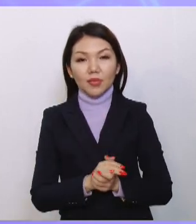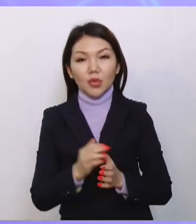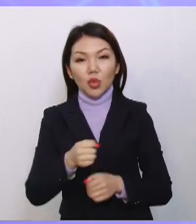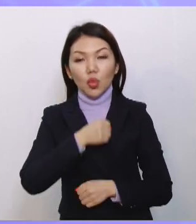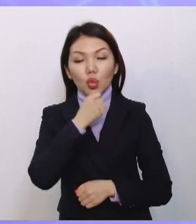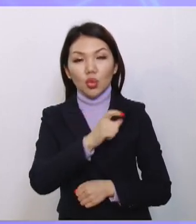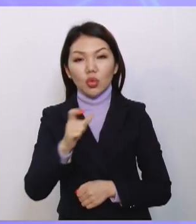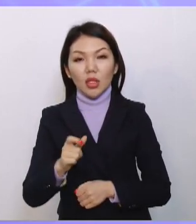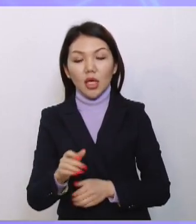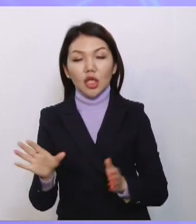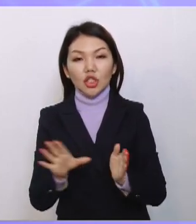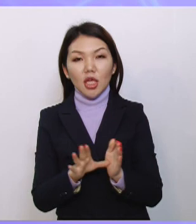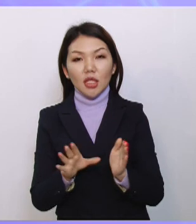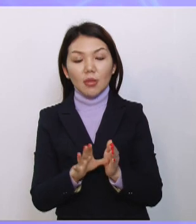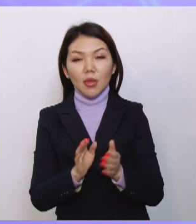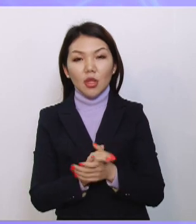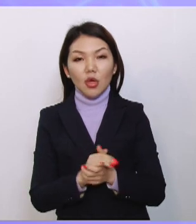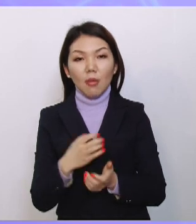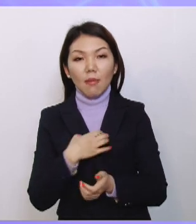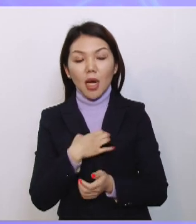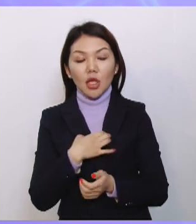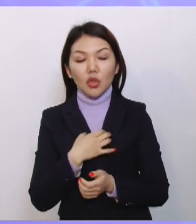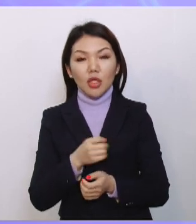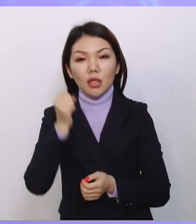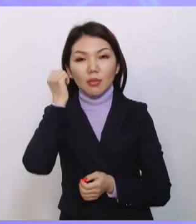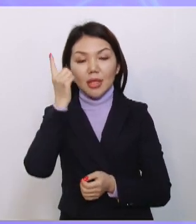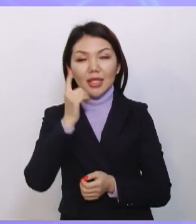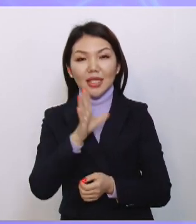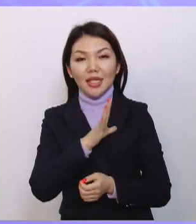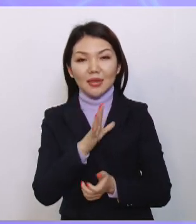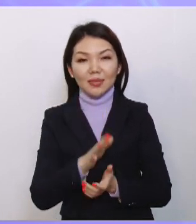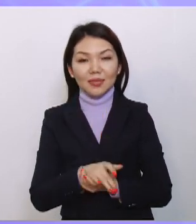Улууларга жардам берүү маанилүү экенин билдиңер?